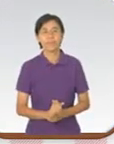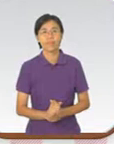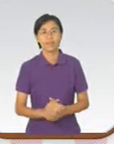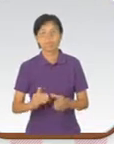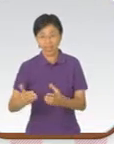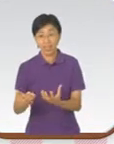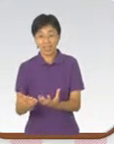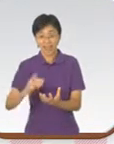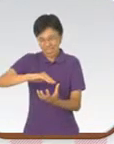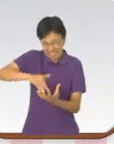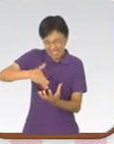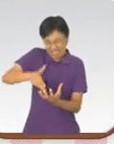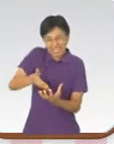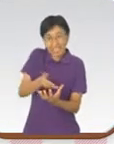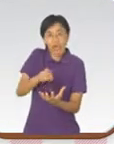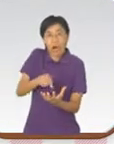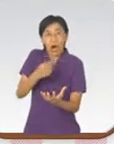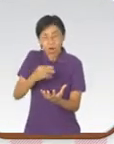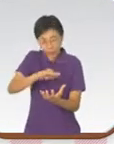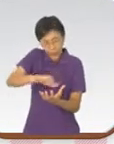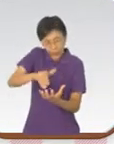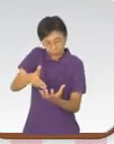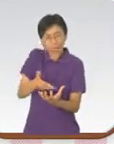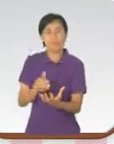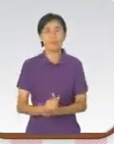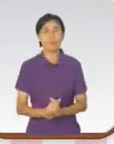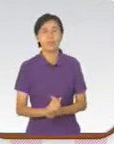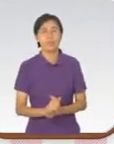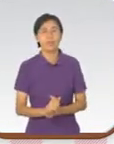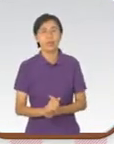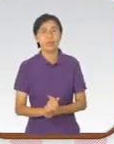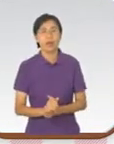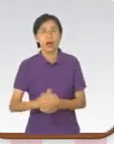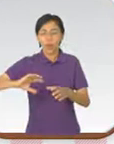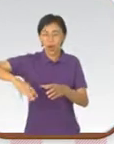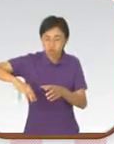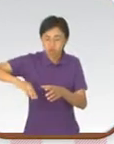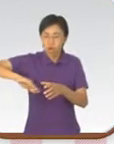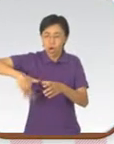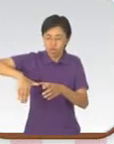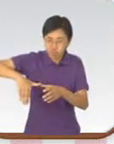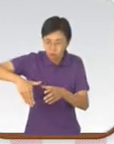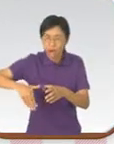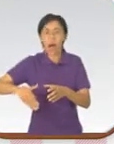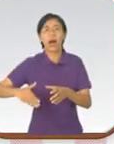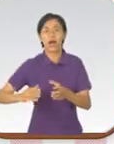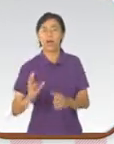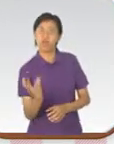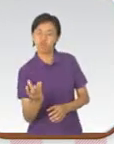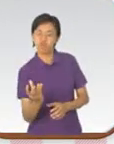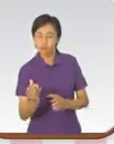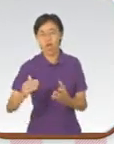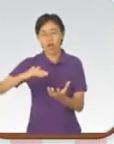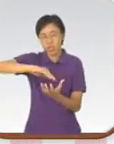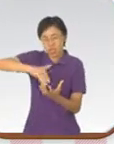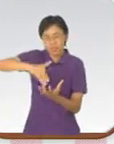ให้มันกลมกลืนกันหน่อยนะคะ ใช่ค่ะก็เหมือนกันไม่ว่าจะเป็นเครื่องตีหรือเครื่องปั่นก็ต้องคอยปาดเขาด้วยนะคะจริงๆแ